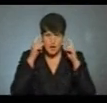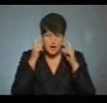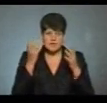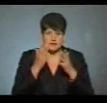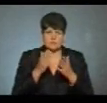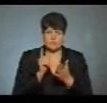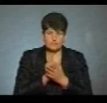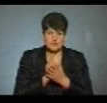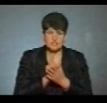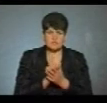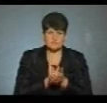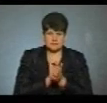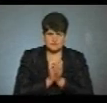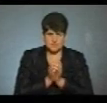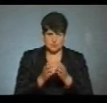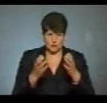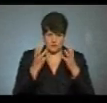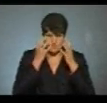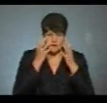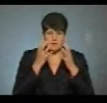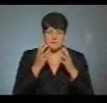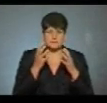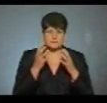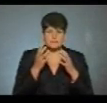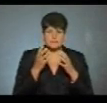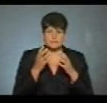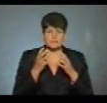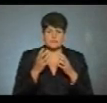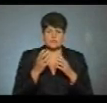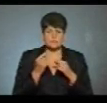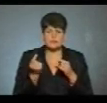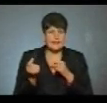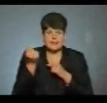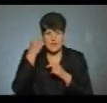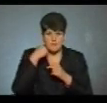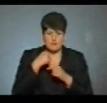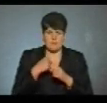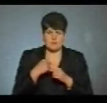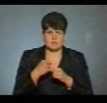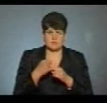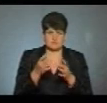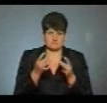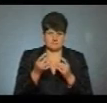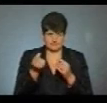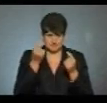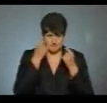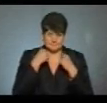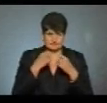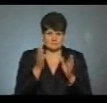повинні щільно прилягати, бо сам екран не запобігає попаданню аерозолю на сльозові бломки.